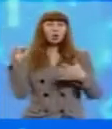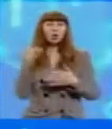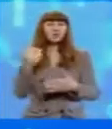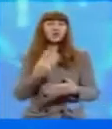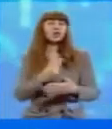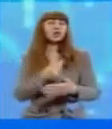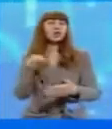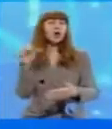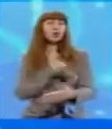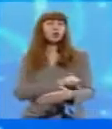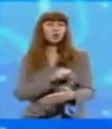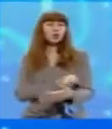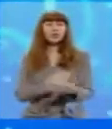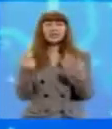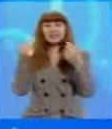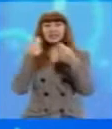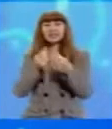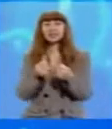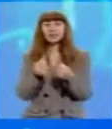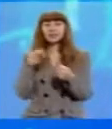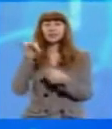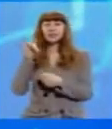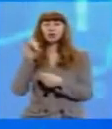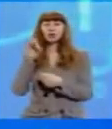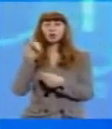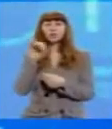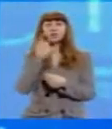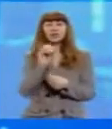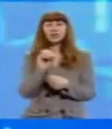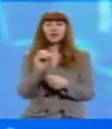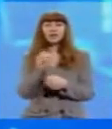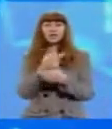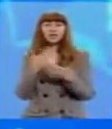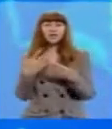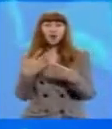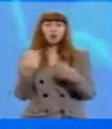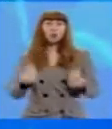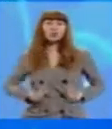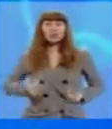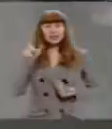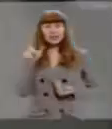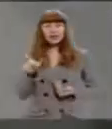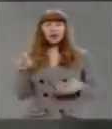қызметкерлері синтетикалық психотропты затты 46 жастағы Арқалық қаласының тұрғынынан тапты.